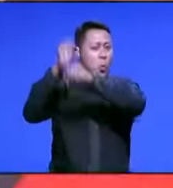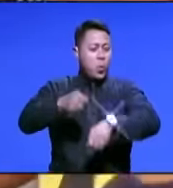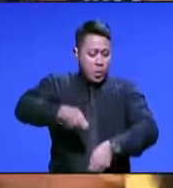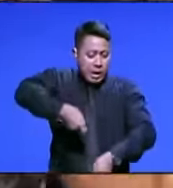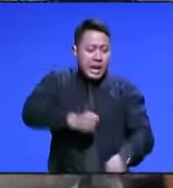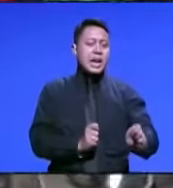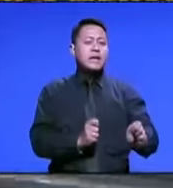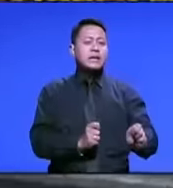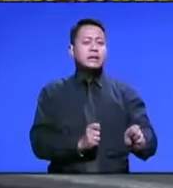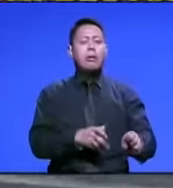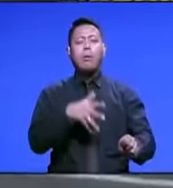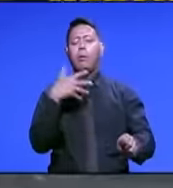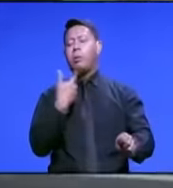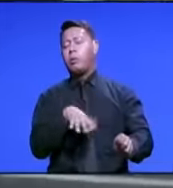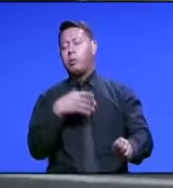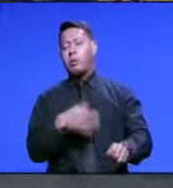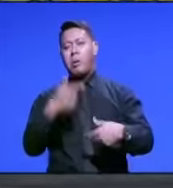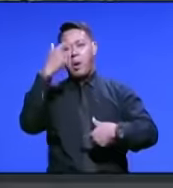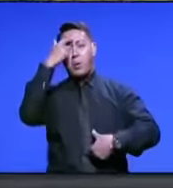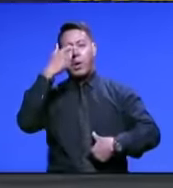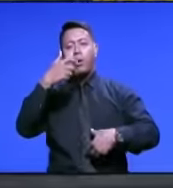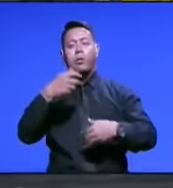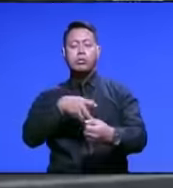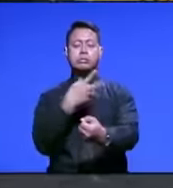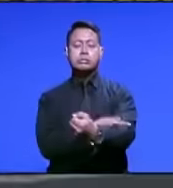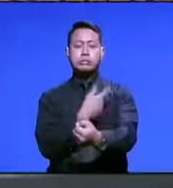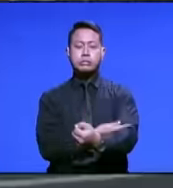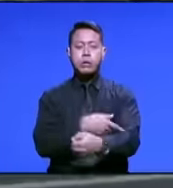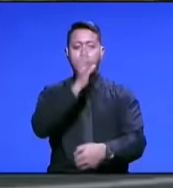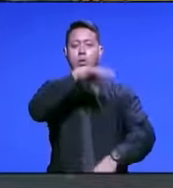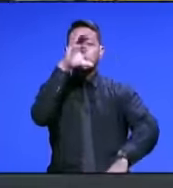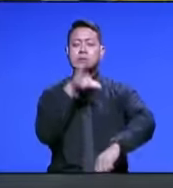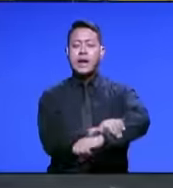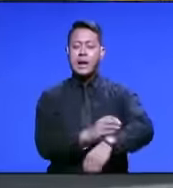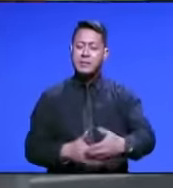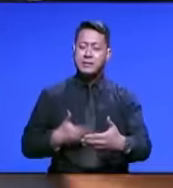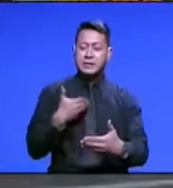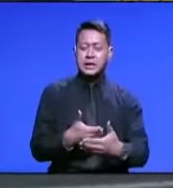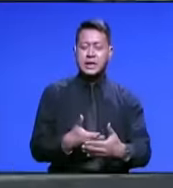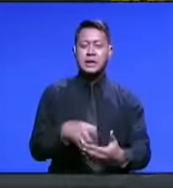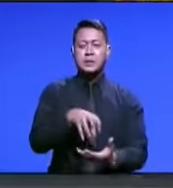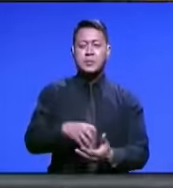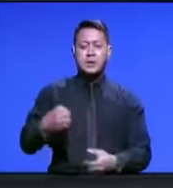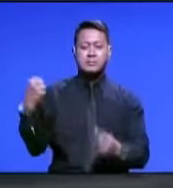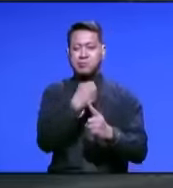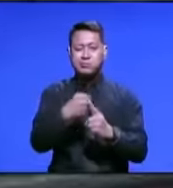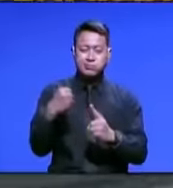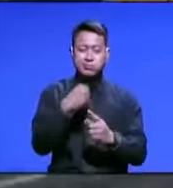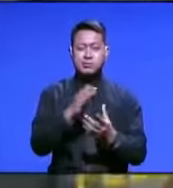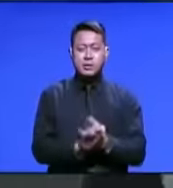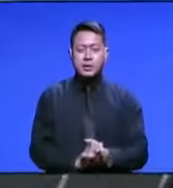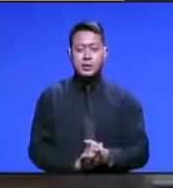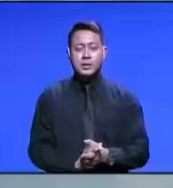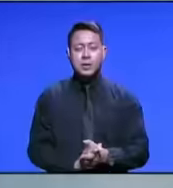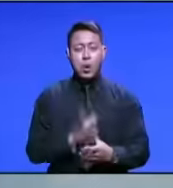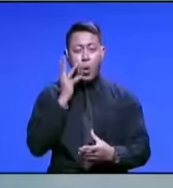pelaku. Pelaku yang diduga terpengaruh narkoba ditangkap anggota Polsek Medan Area tidak jauh dari lokasi kejadian. Saat ditangkap, pria